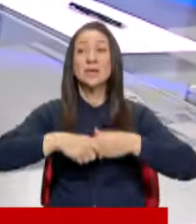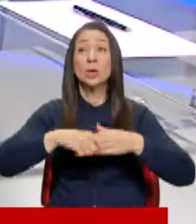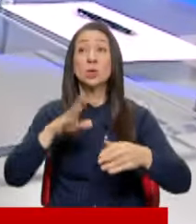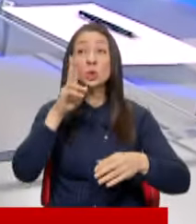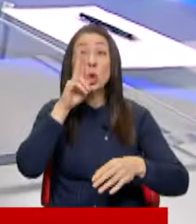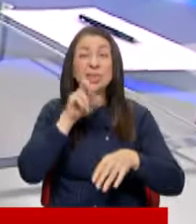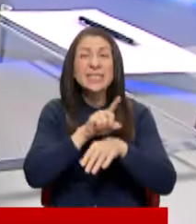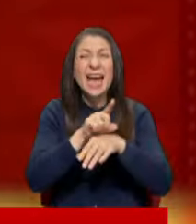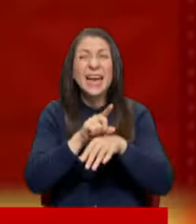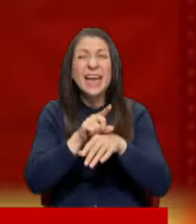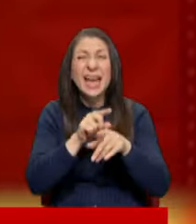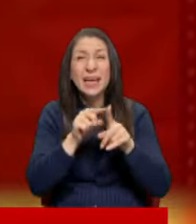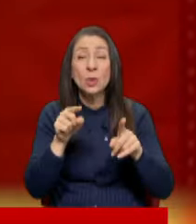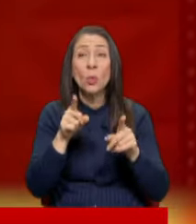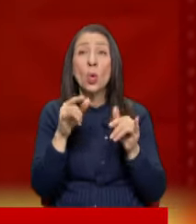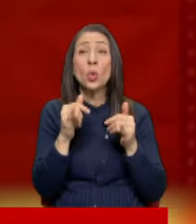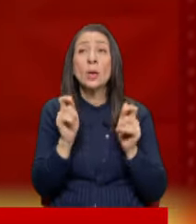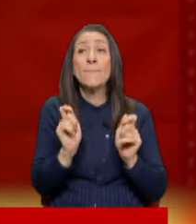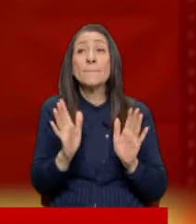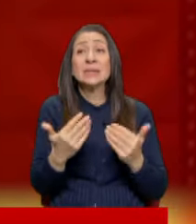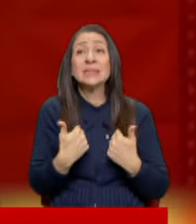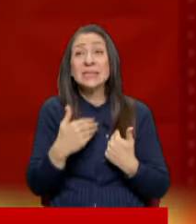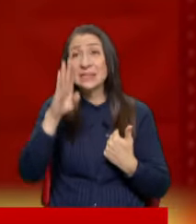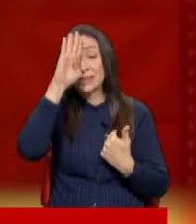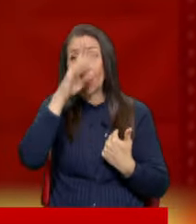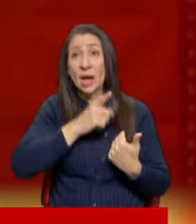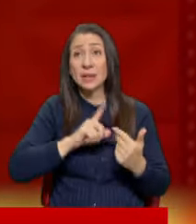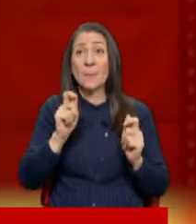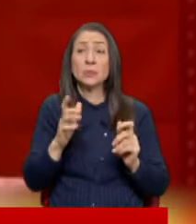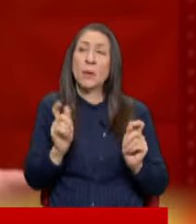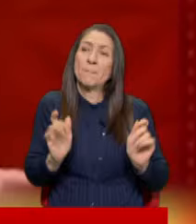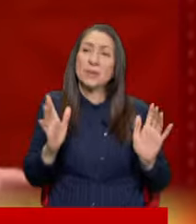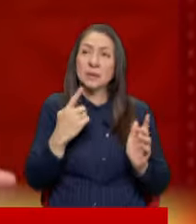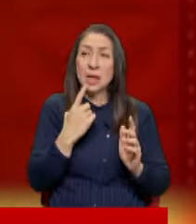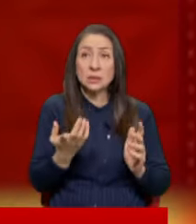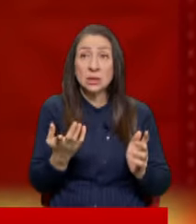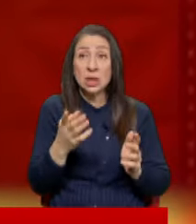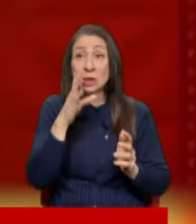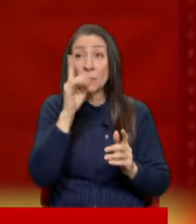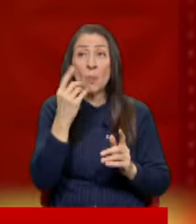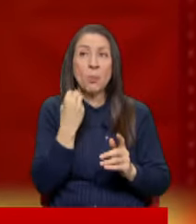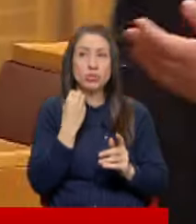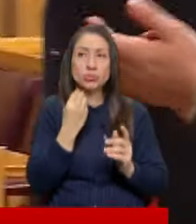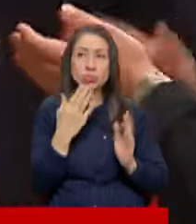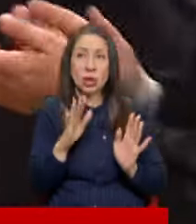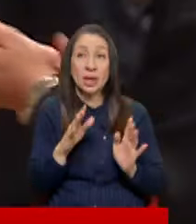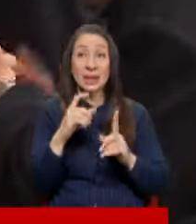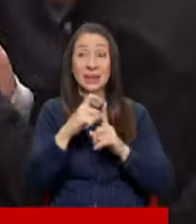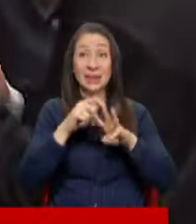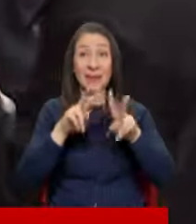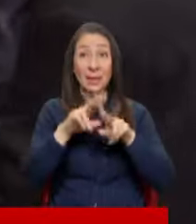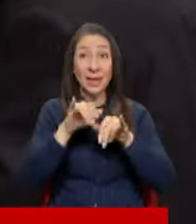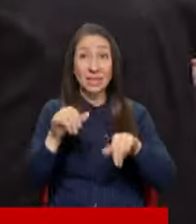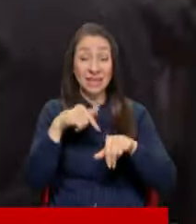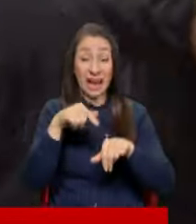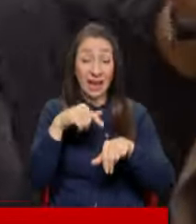ta ki son saniyelere kadar bu tür oyunları oynamayız İstanbul'da aday çıkarmak çıkarmadık deriz kimseye bir borcu den Parti Eş